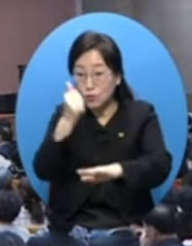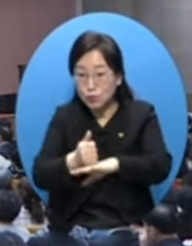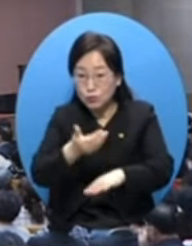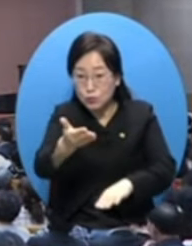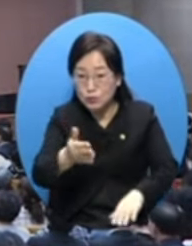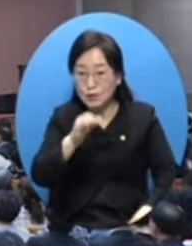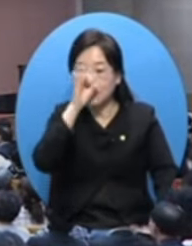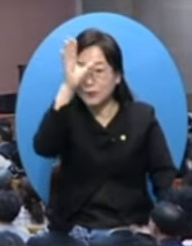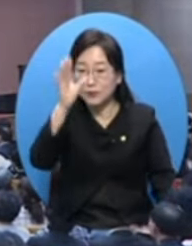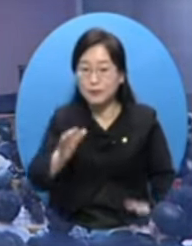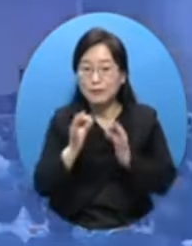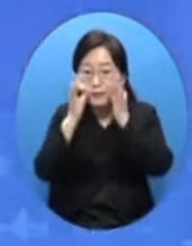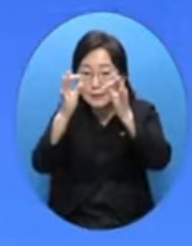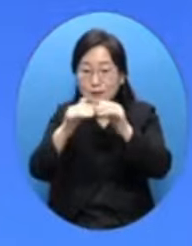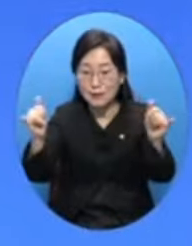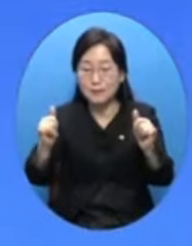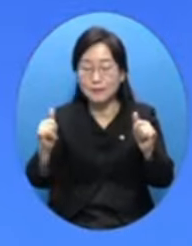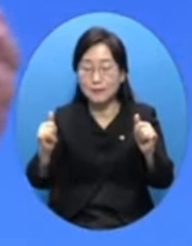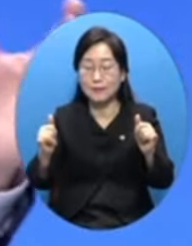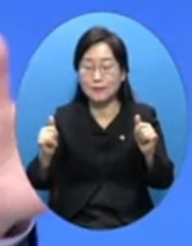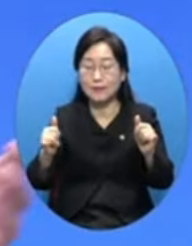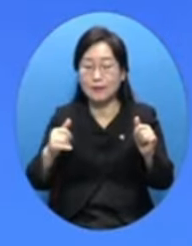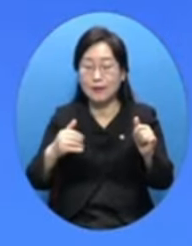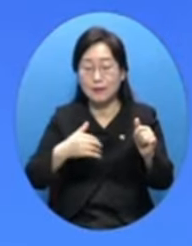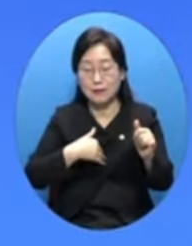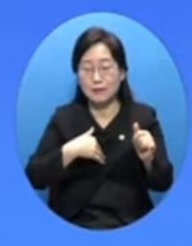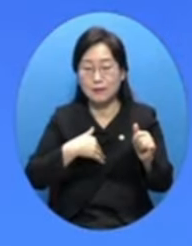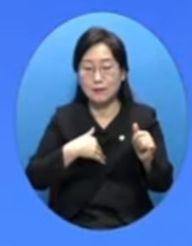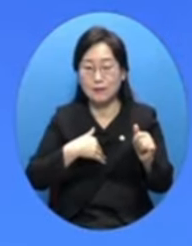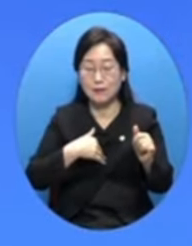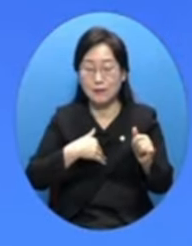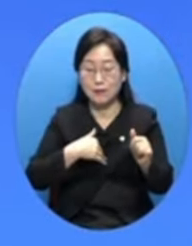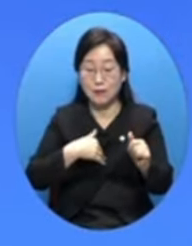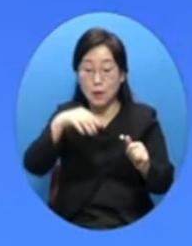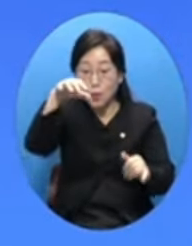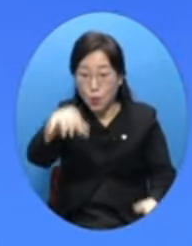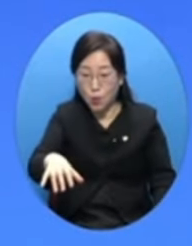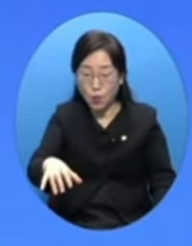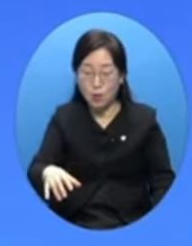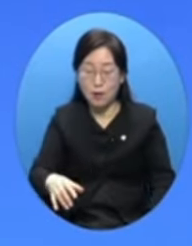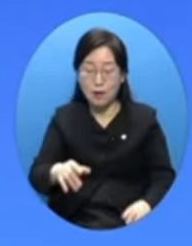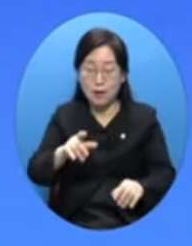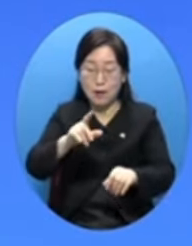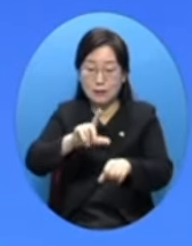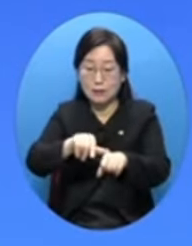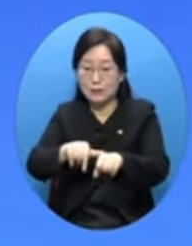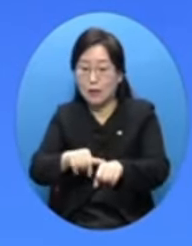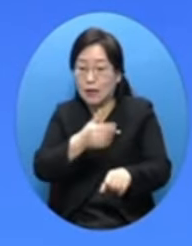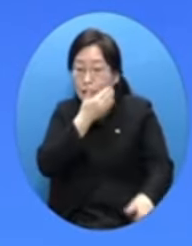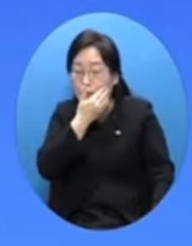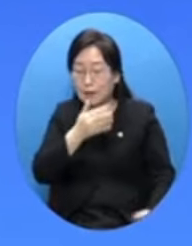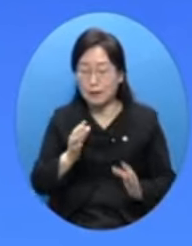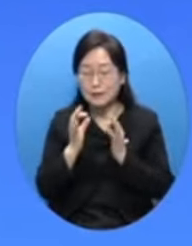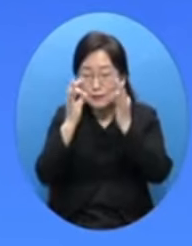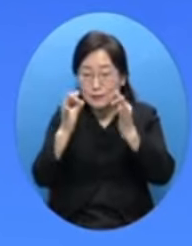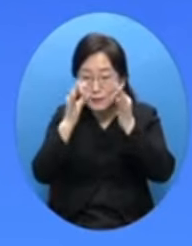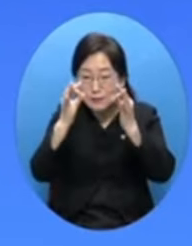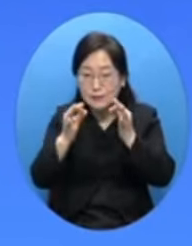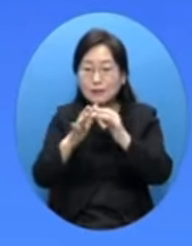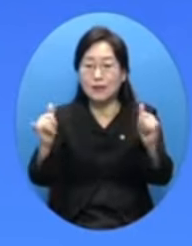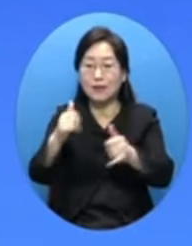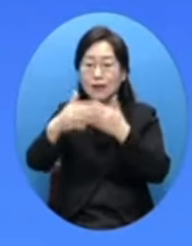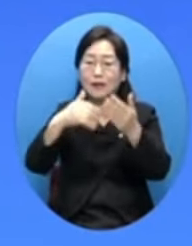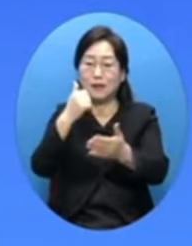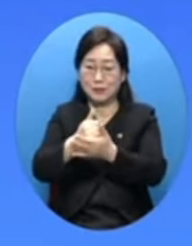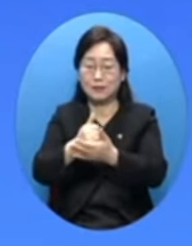아니하고 최선을 다하는 사람 내 있는 곳에서 처 아껴가며 최선의 노력을 다하는 사람에게